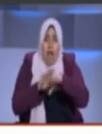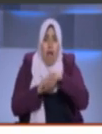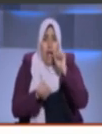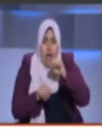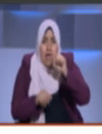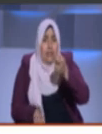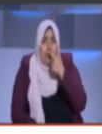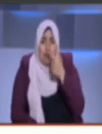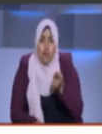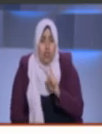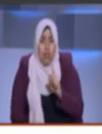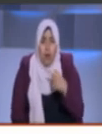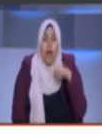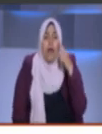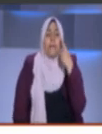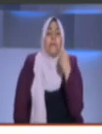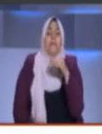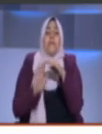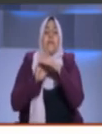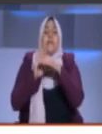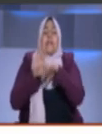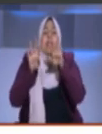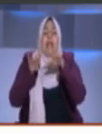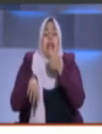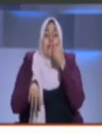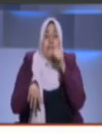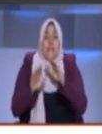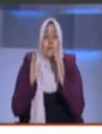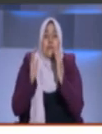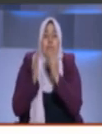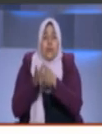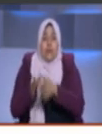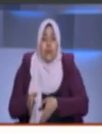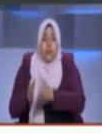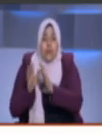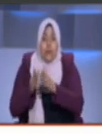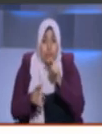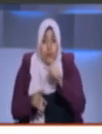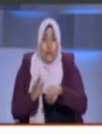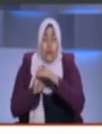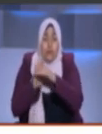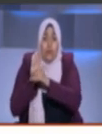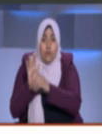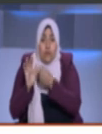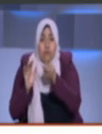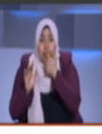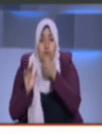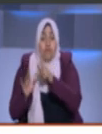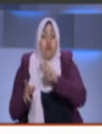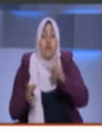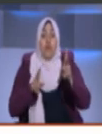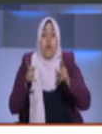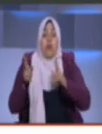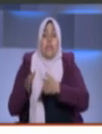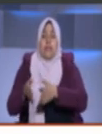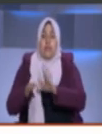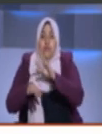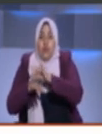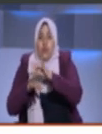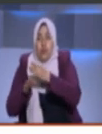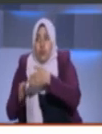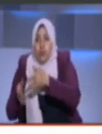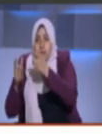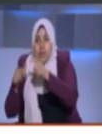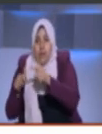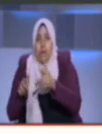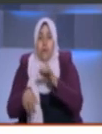لهم بروتوكول علاجي في المستشفيات. هذه البروتوكولات يبدو أنها مختلفة، صحيح؟ من كل دولة، يعني صحيح، من دولة لأخرى أو حتى